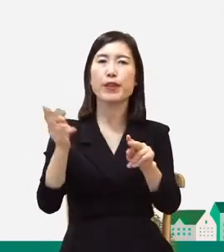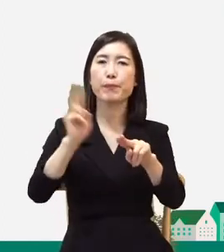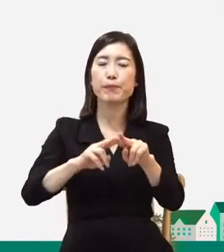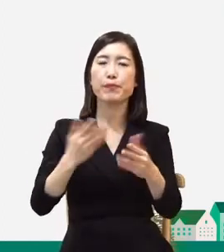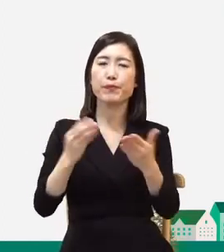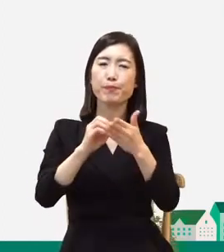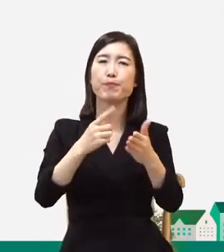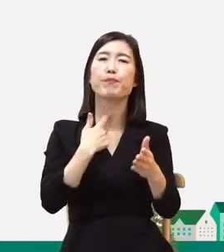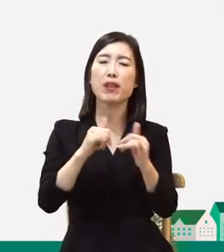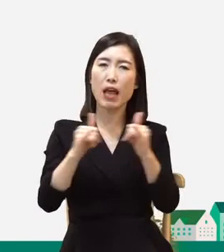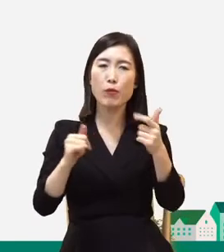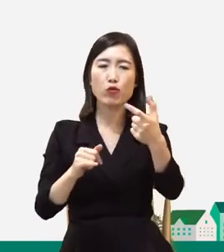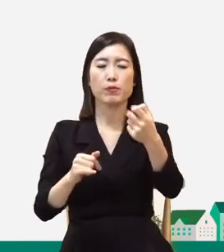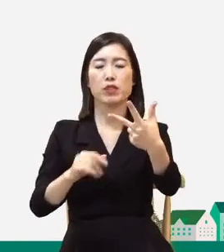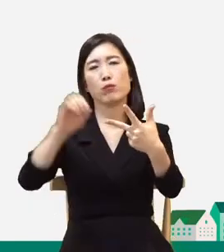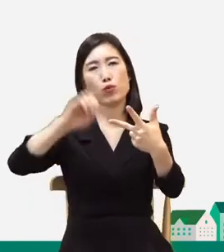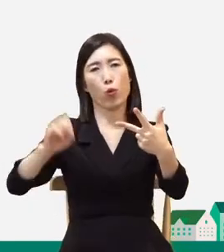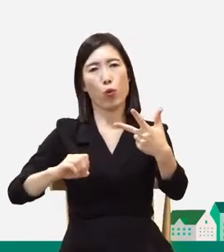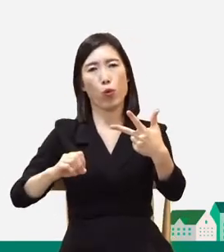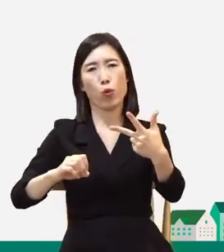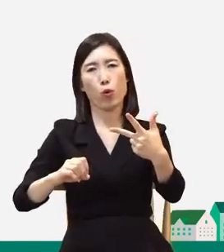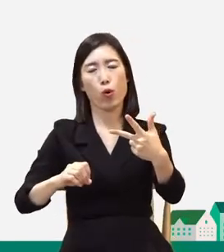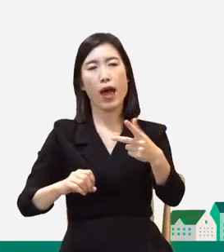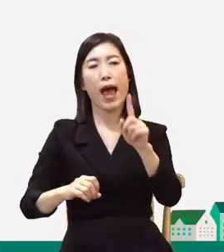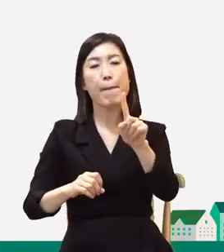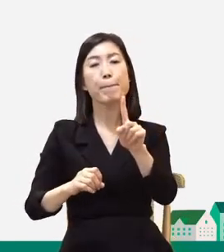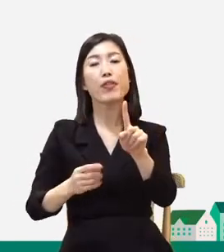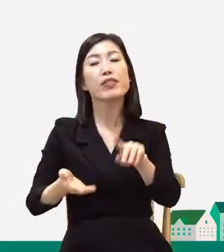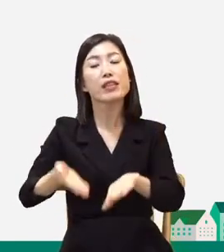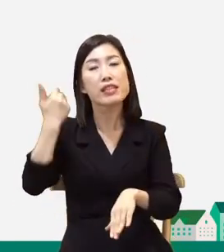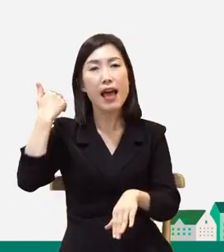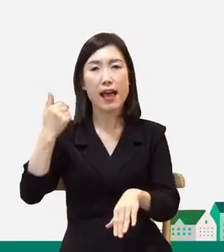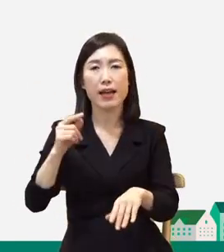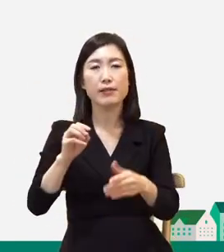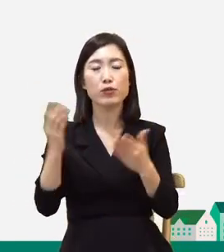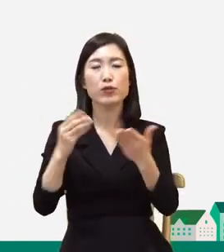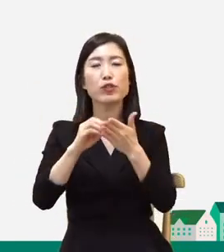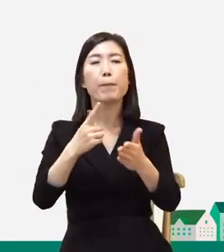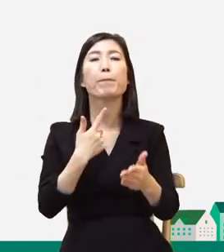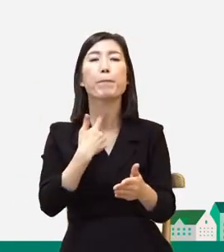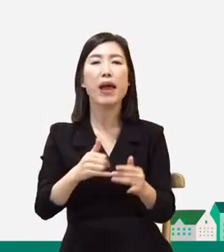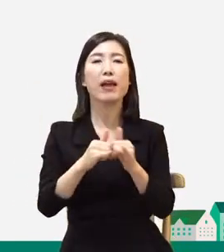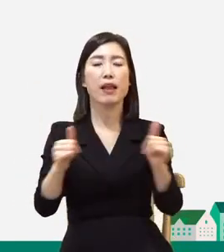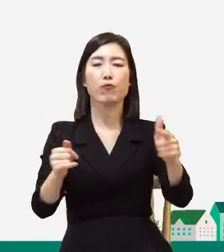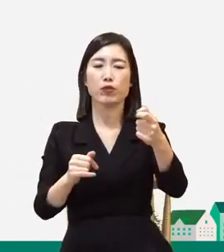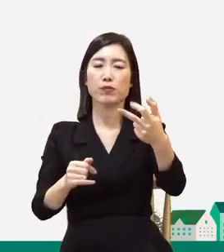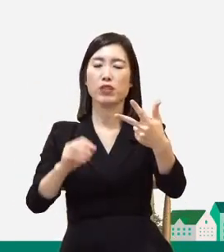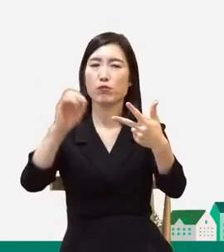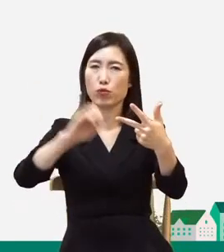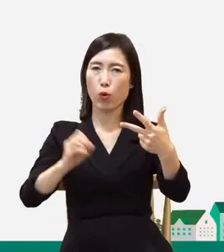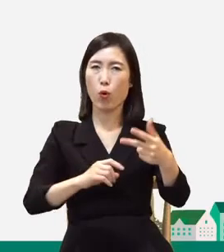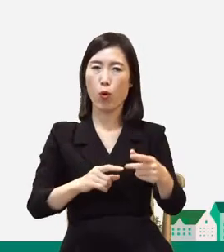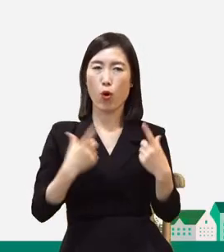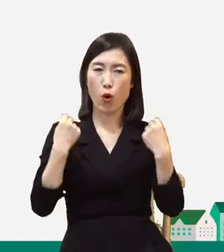67%의 비율이 회원분들이 한 번 이상의 취업을 경험하거나 취업을 계속 유지하고 있는 것으로 나타났습니다.